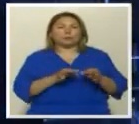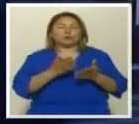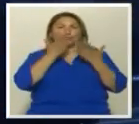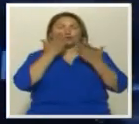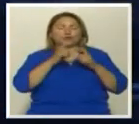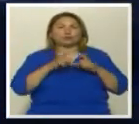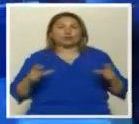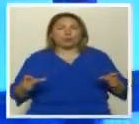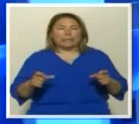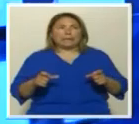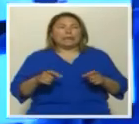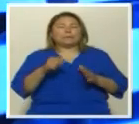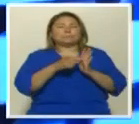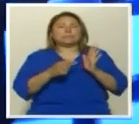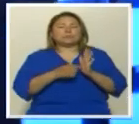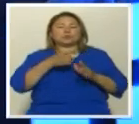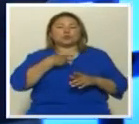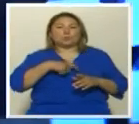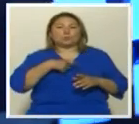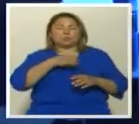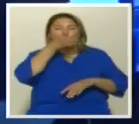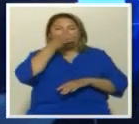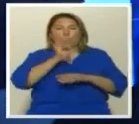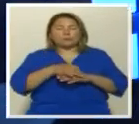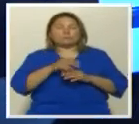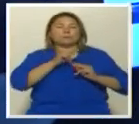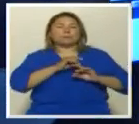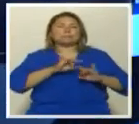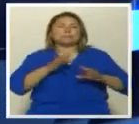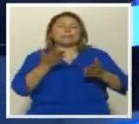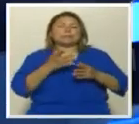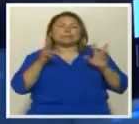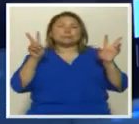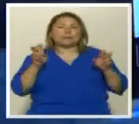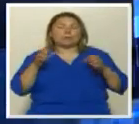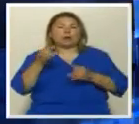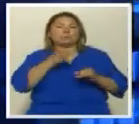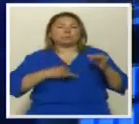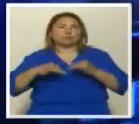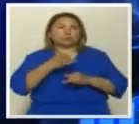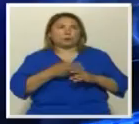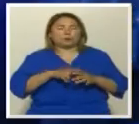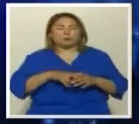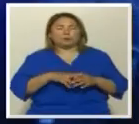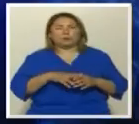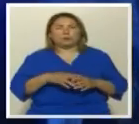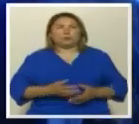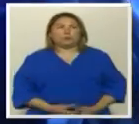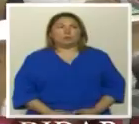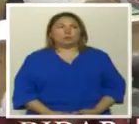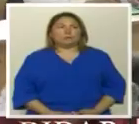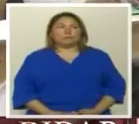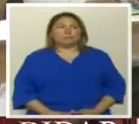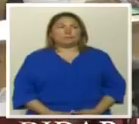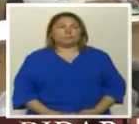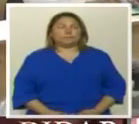читающая школа редакторы поделились собственному опытом работы рассказали какие темы обсуждают в научно-познавательном издании